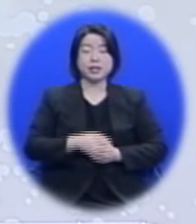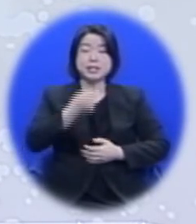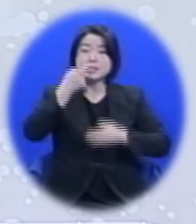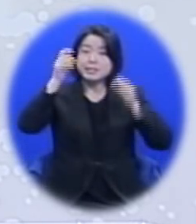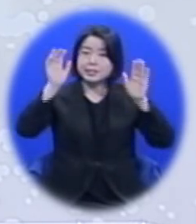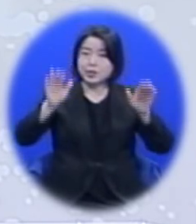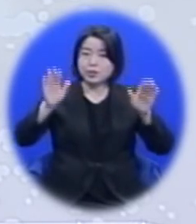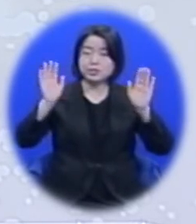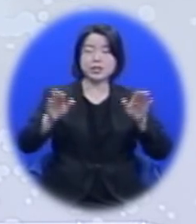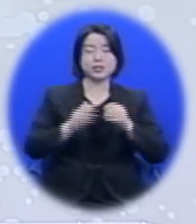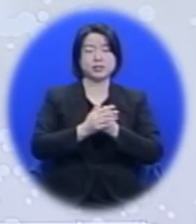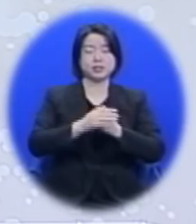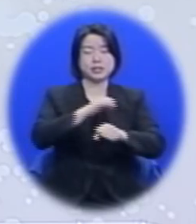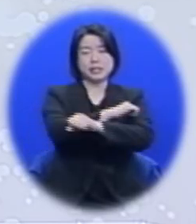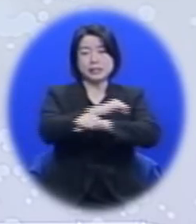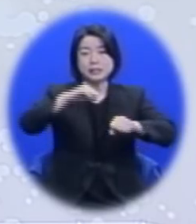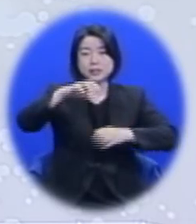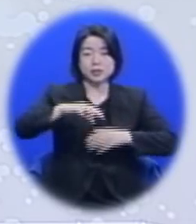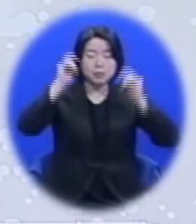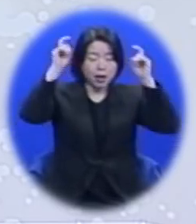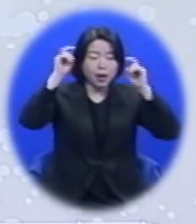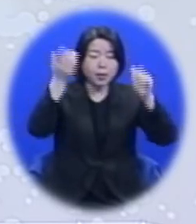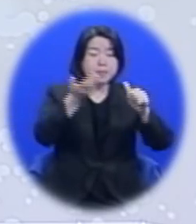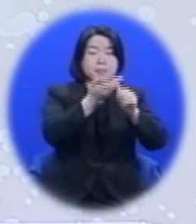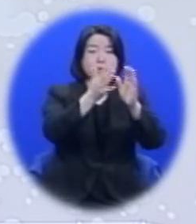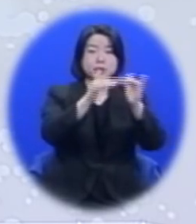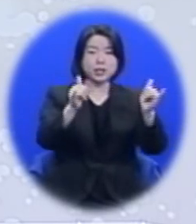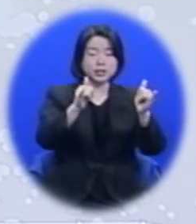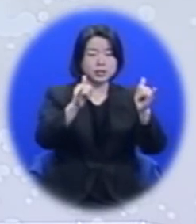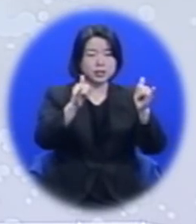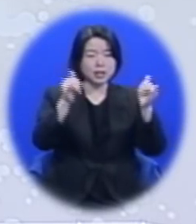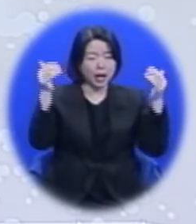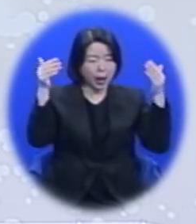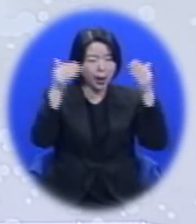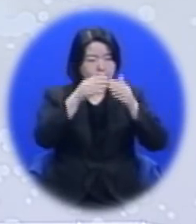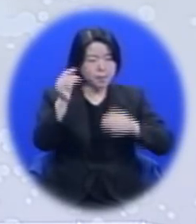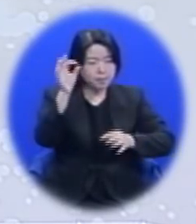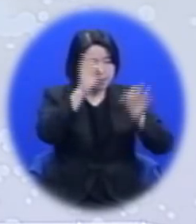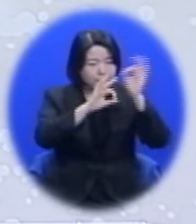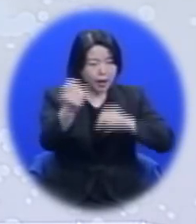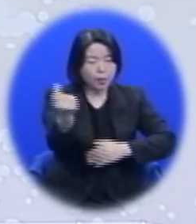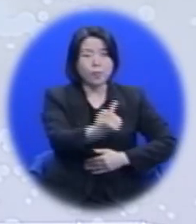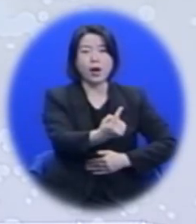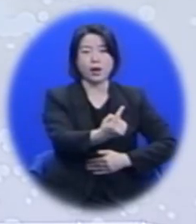천사들은 들판의 목자들을 주목하여 찾아왔습니다.